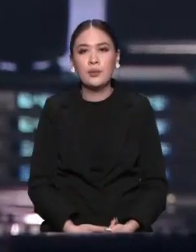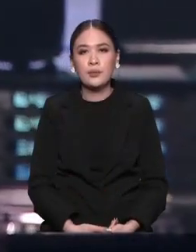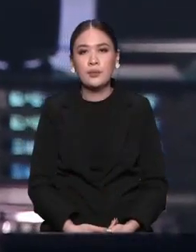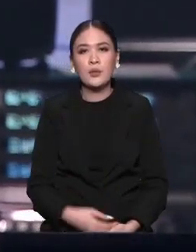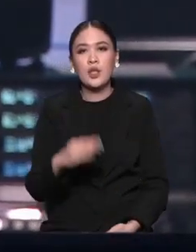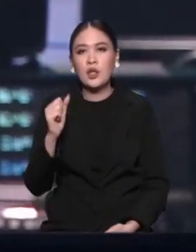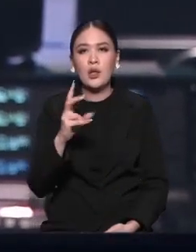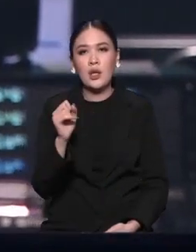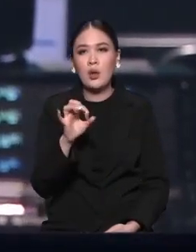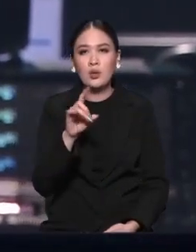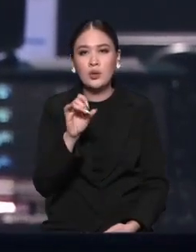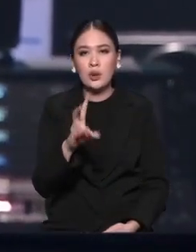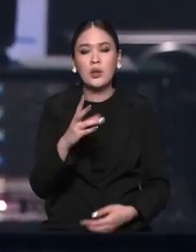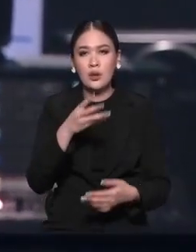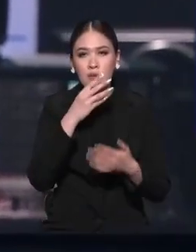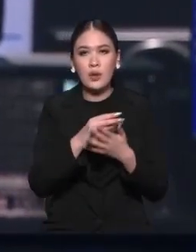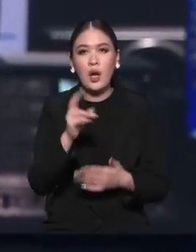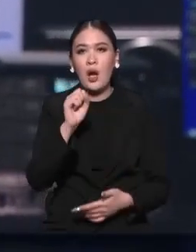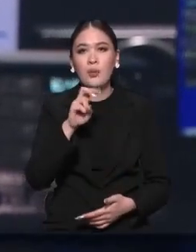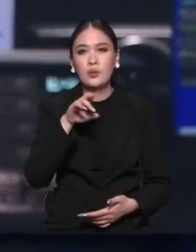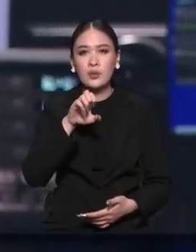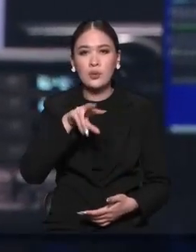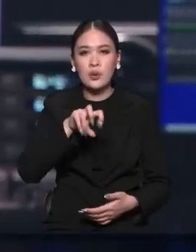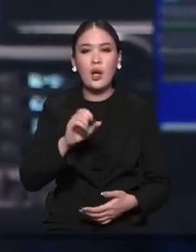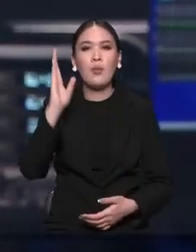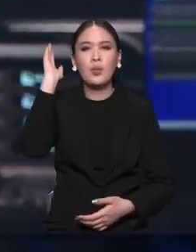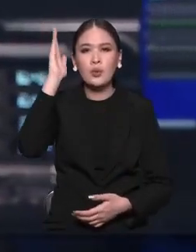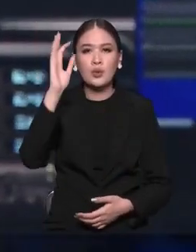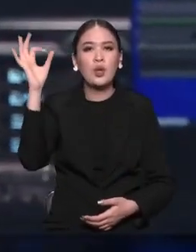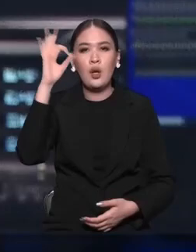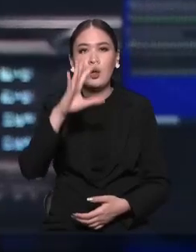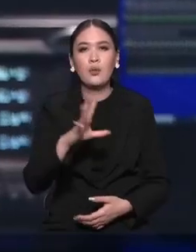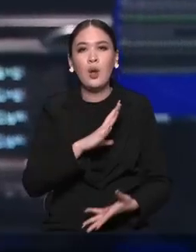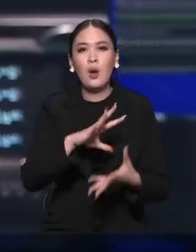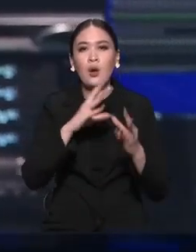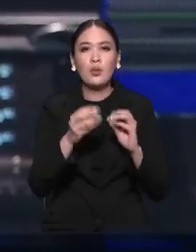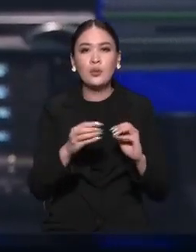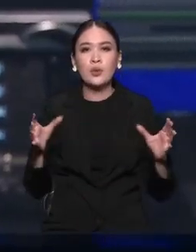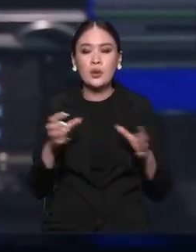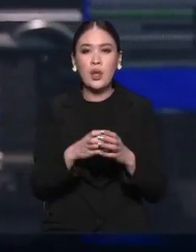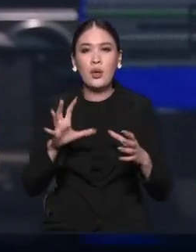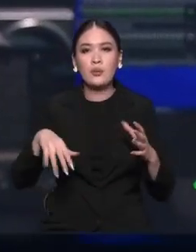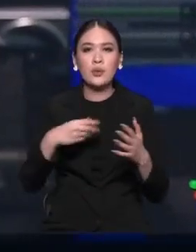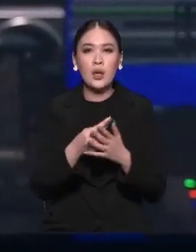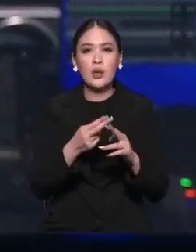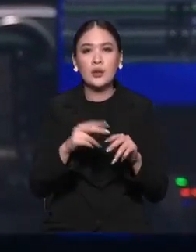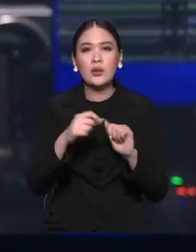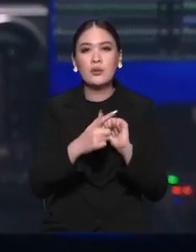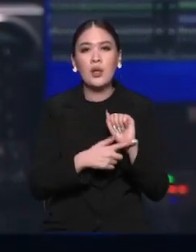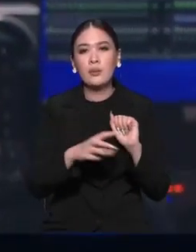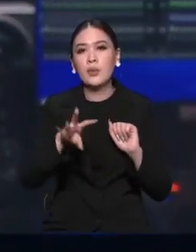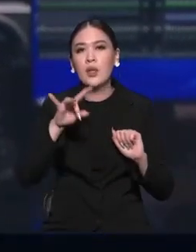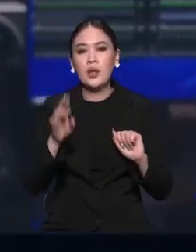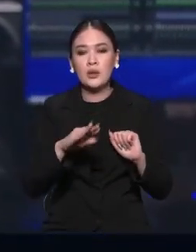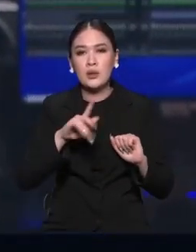А в Жаноузене состоялась закладка капсулы в основании будущего завода. Общий объем инвестиций в проект превысит 17 миллиардов